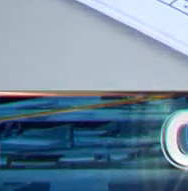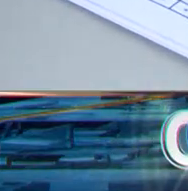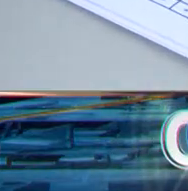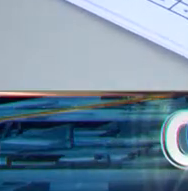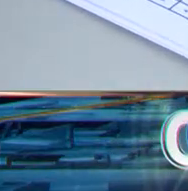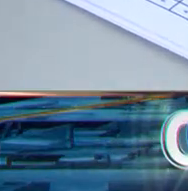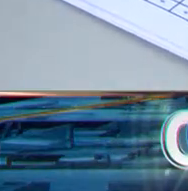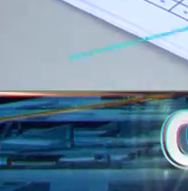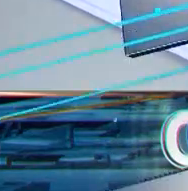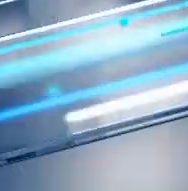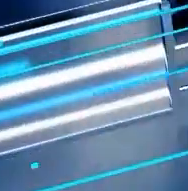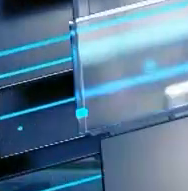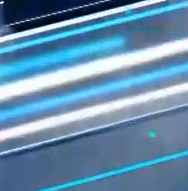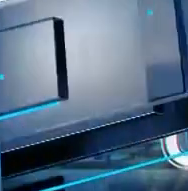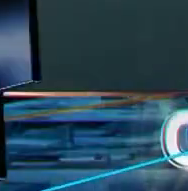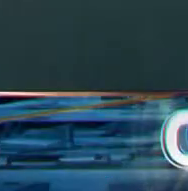районе.